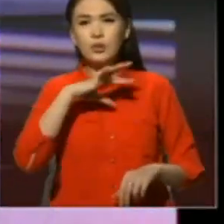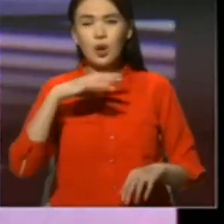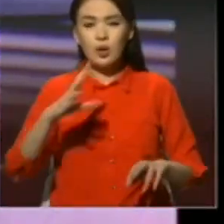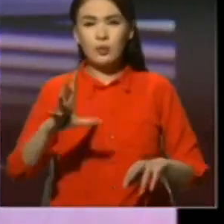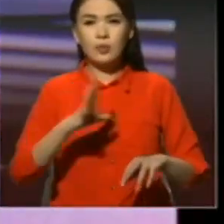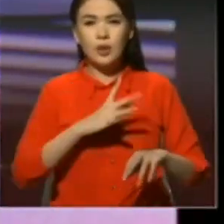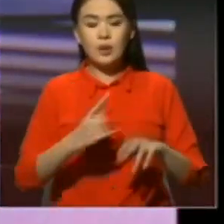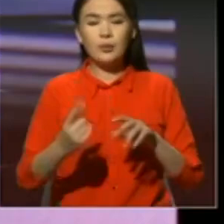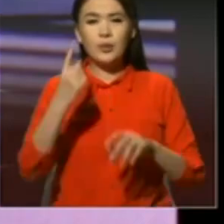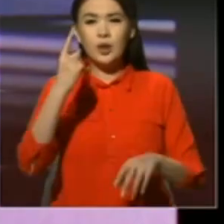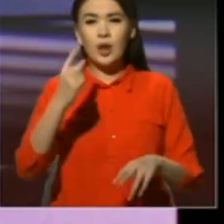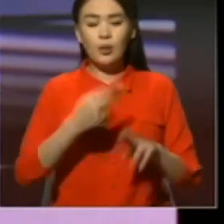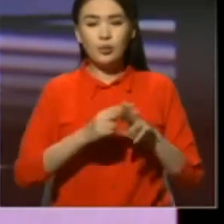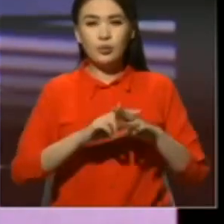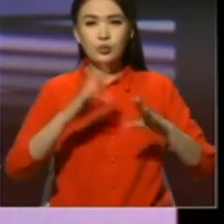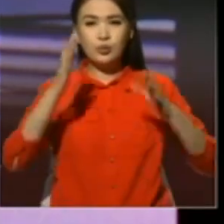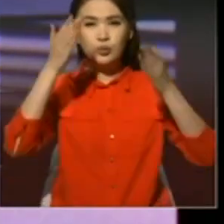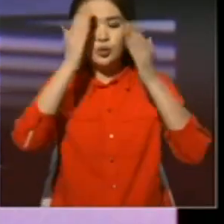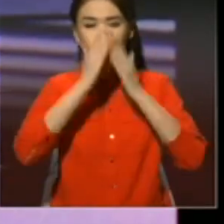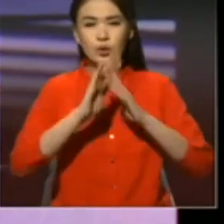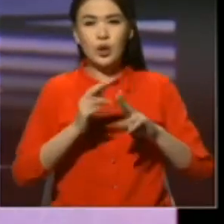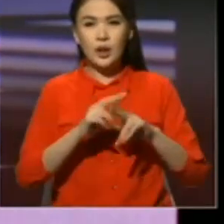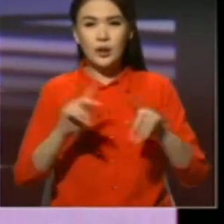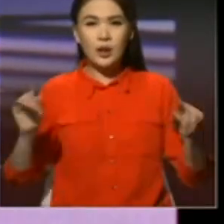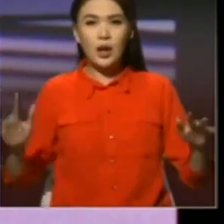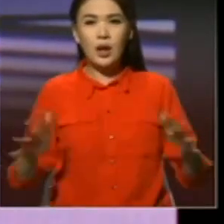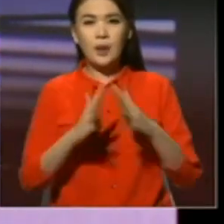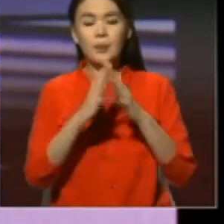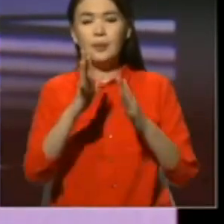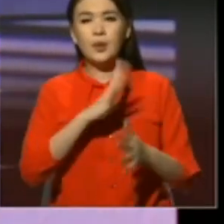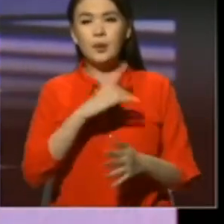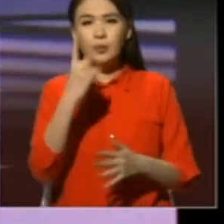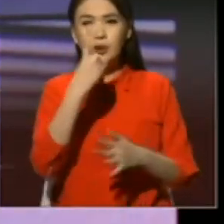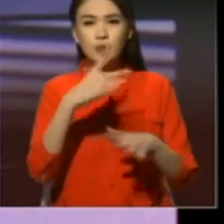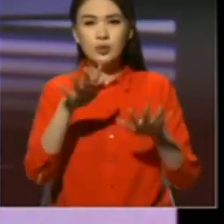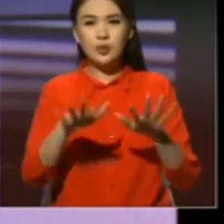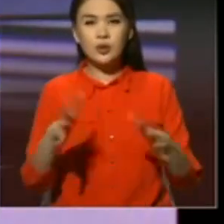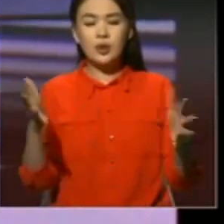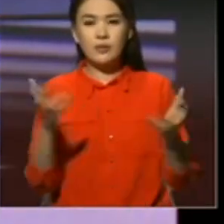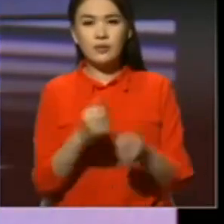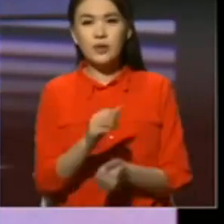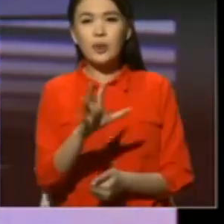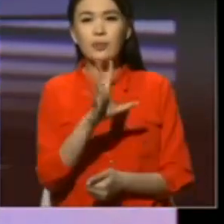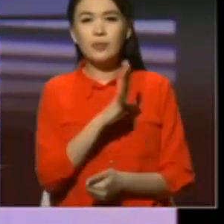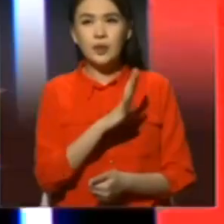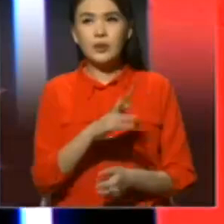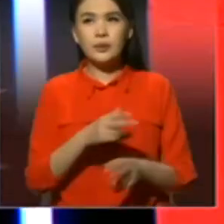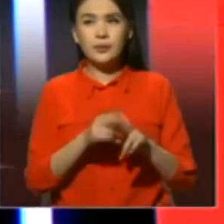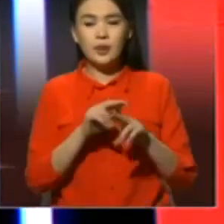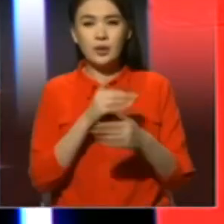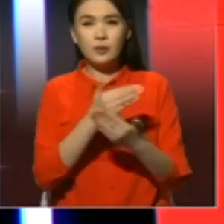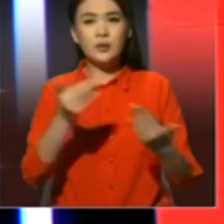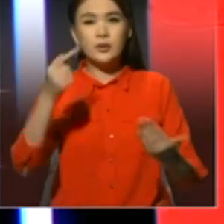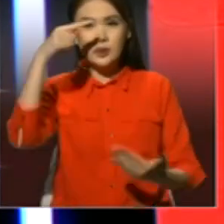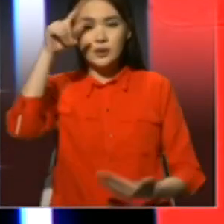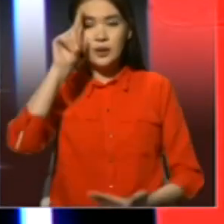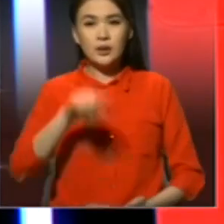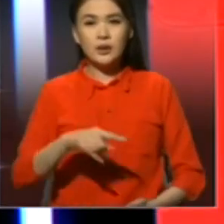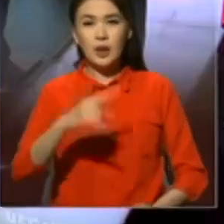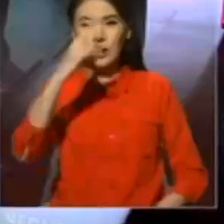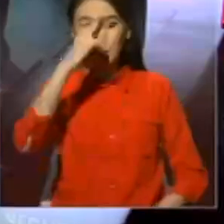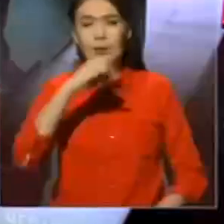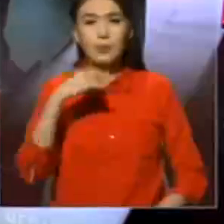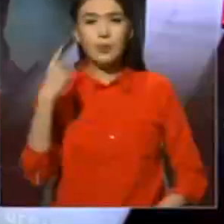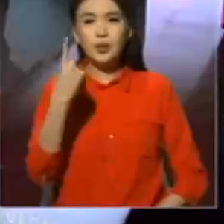мемлекеттің бірі, мұсылман осынша пайыз мұсылман шоғырланған деп көрсетіп, бірінші орын алған. Солай ма қателеспесем? Білесіздер ме осы ақпаратты? Қазақстан бірінші орын